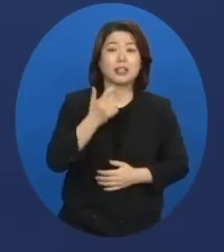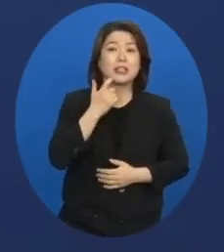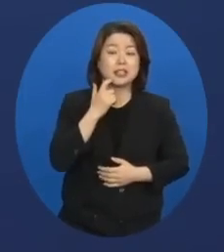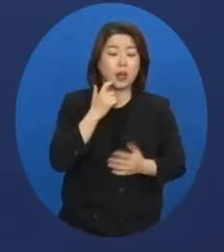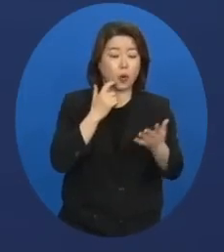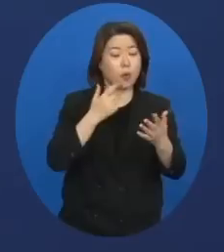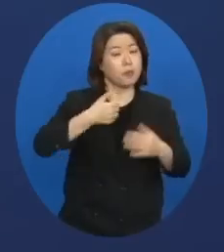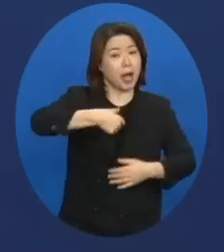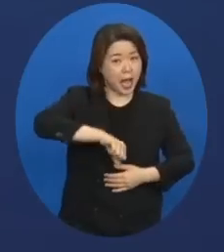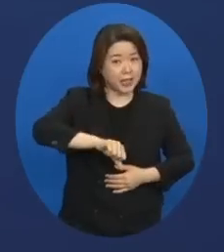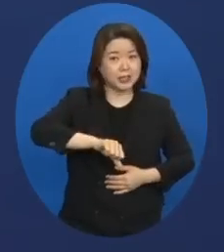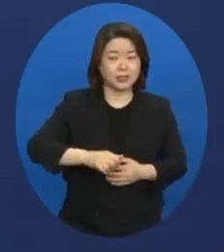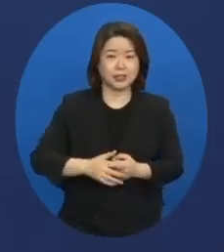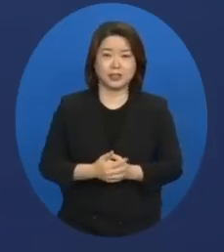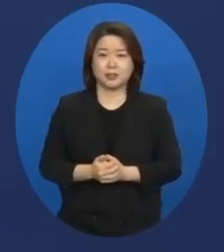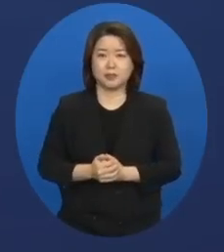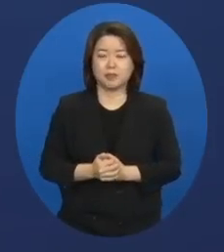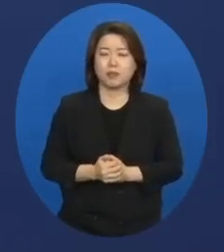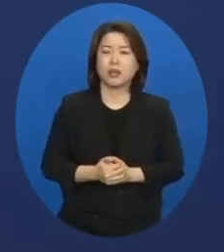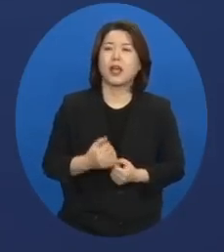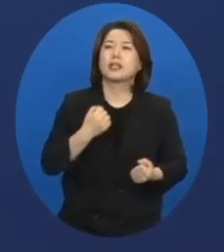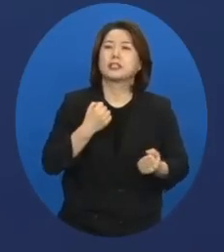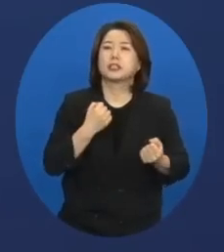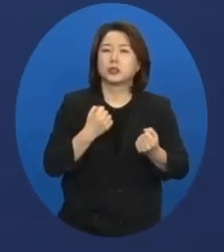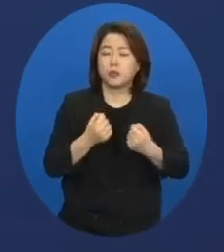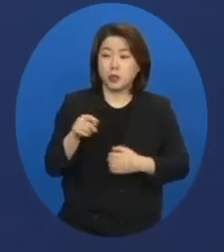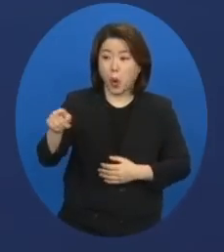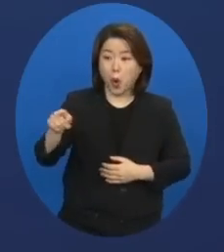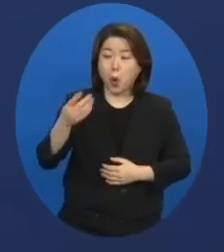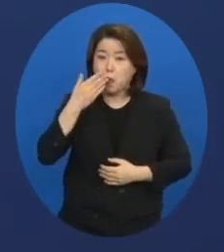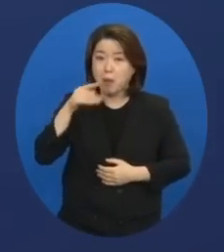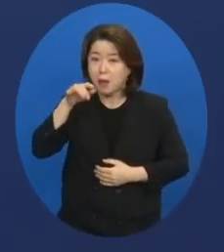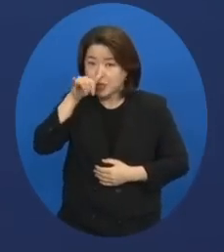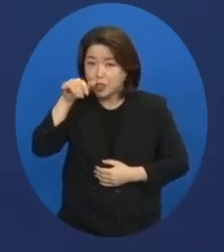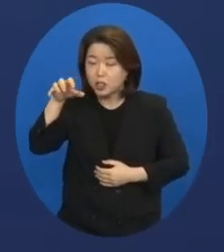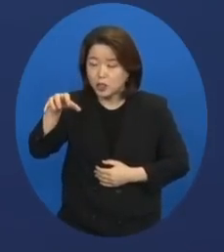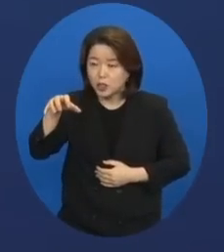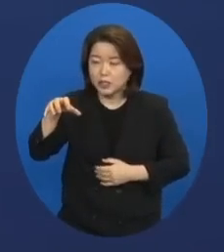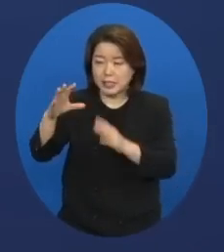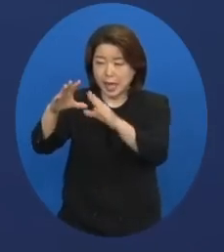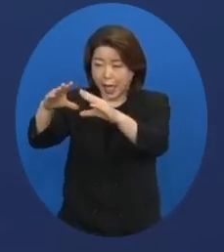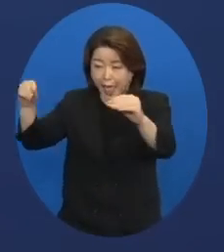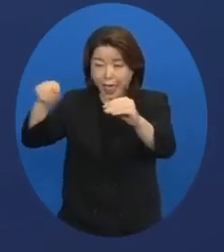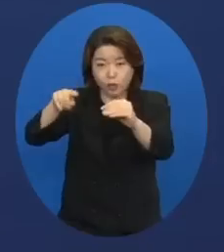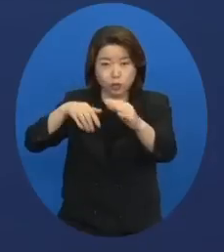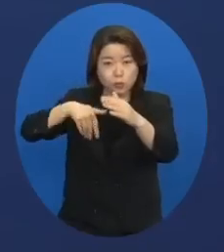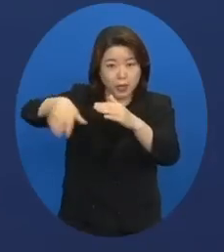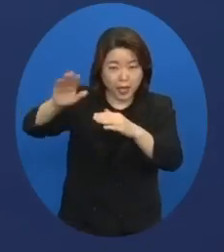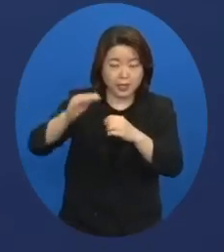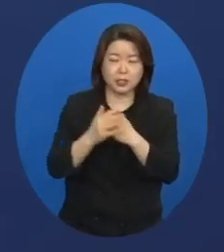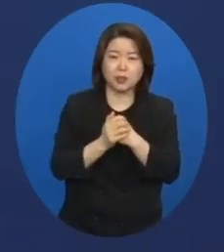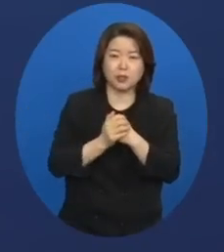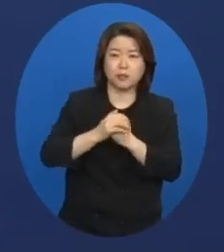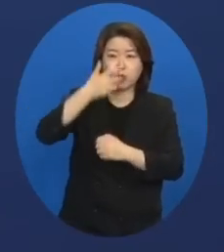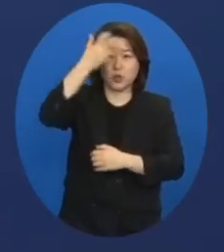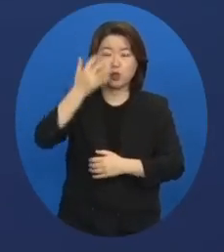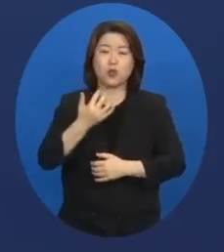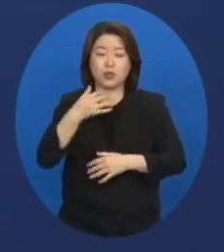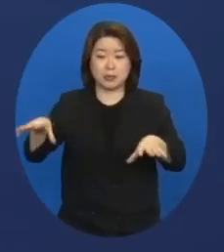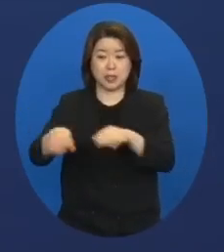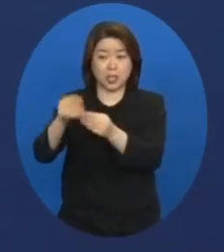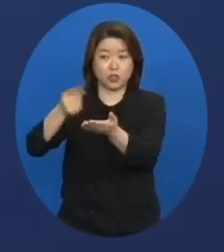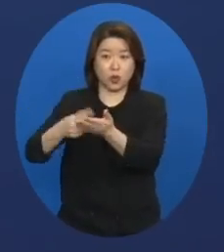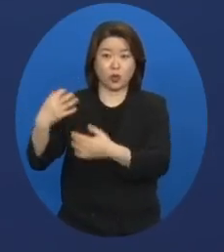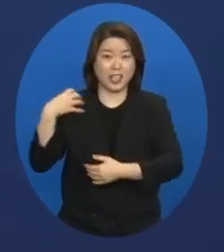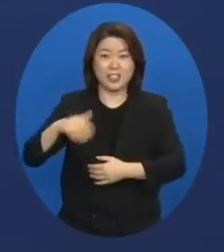아들들이 그래도 양식이 있는 애굽에 가서 요셉이 총리로 있는 줄은 모르고